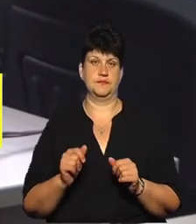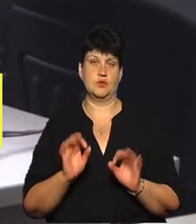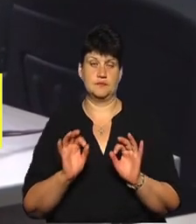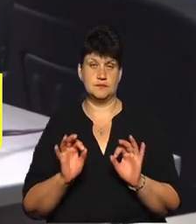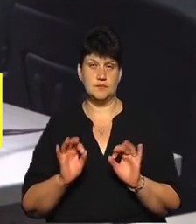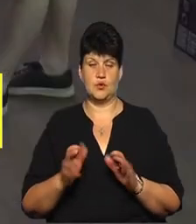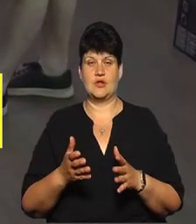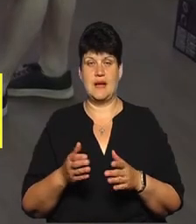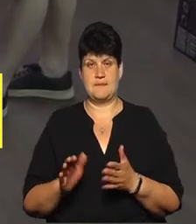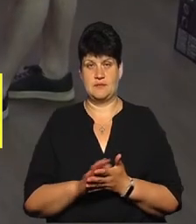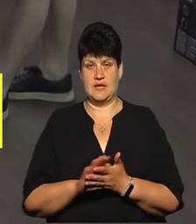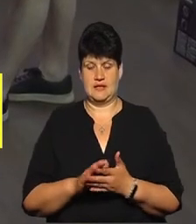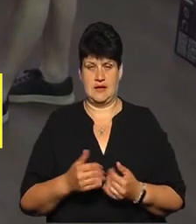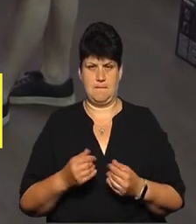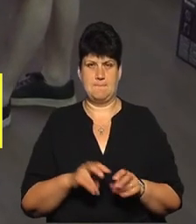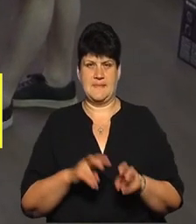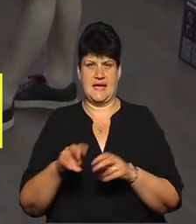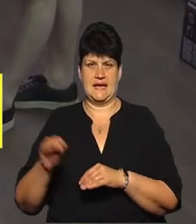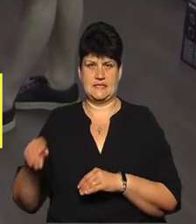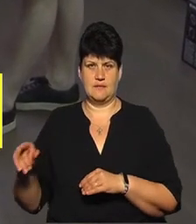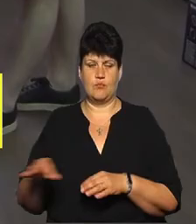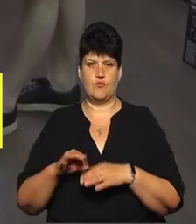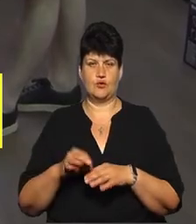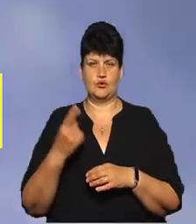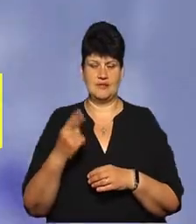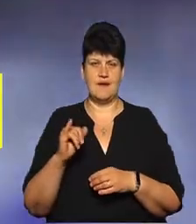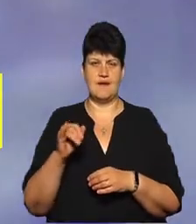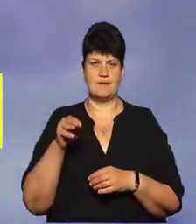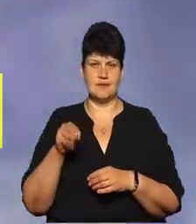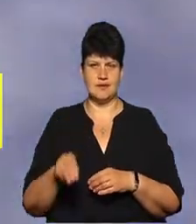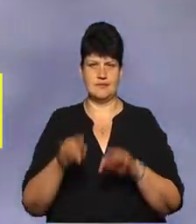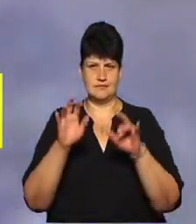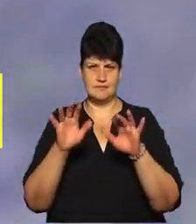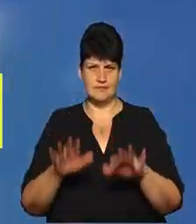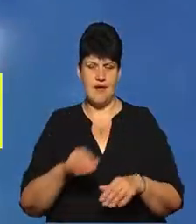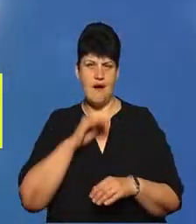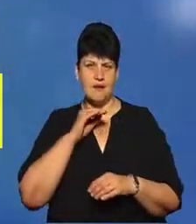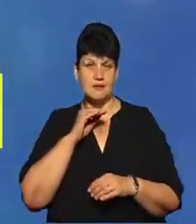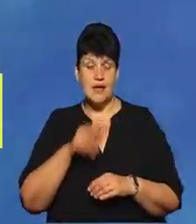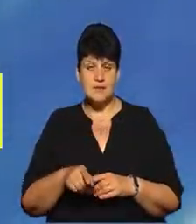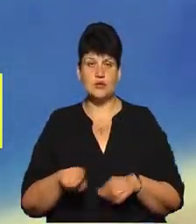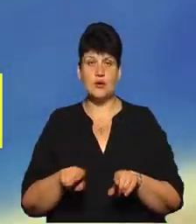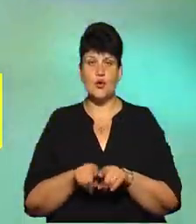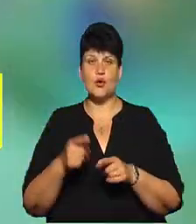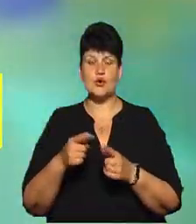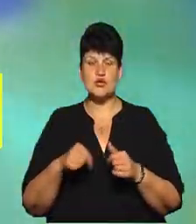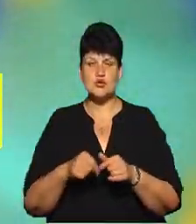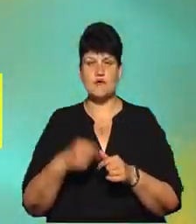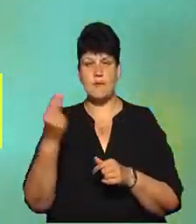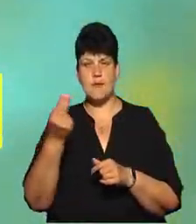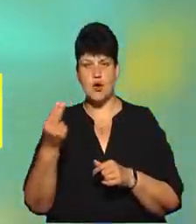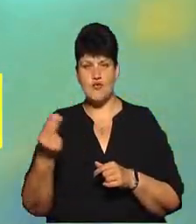для переселенців проводить одна з тернопільських IT-академій. Також для них організовують уроки малювання, ментальної